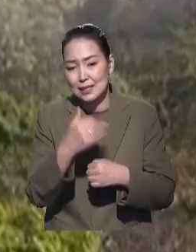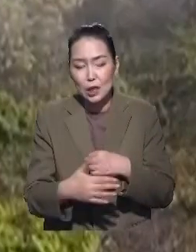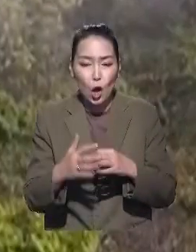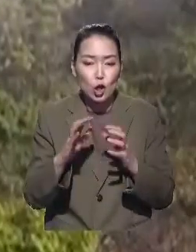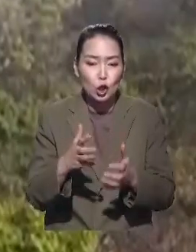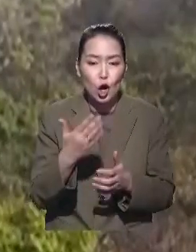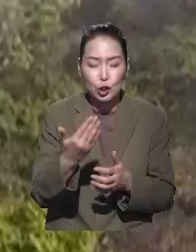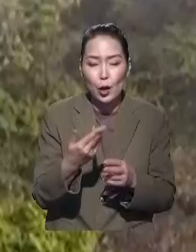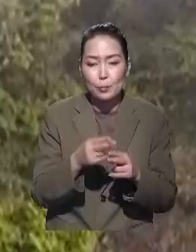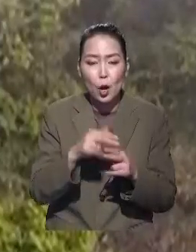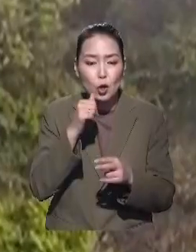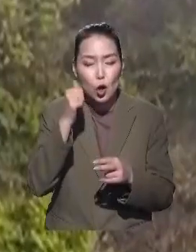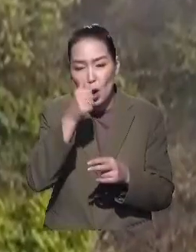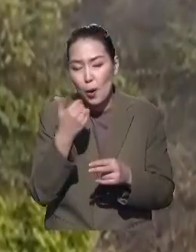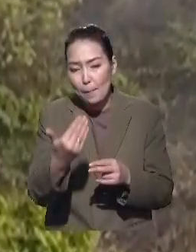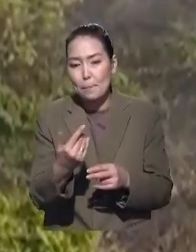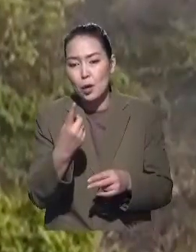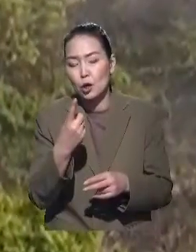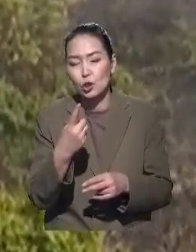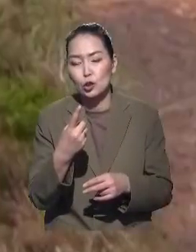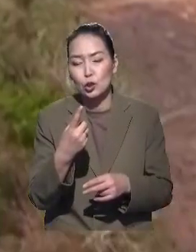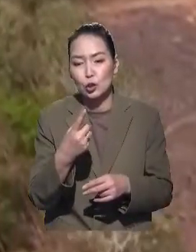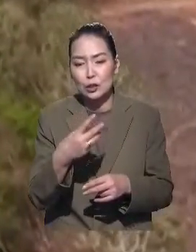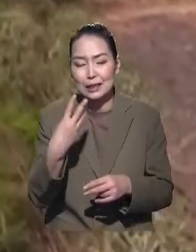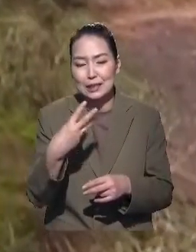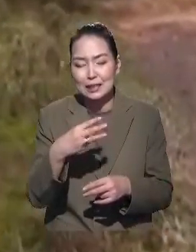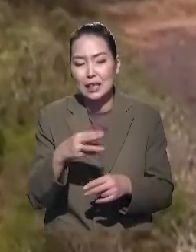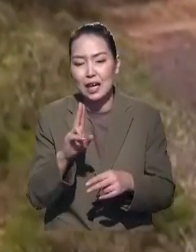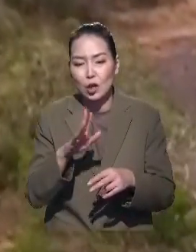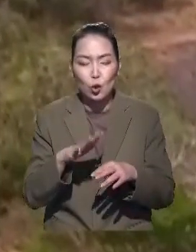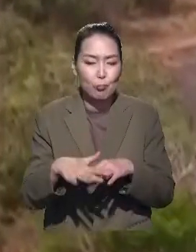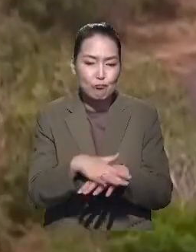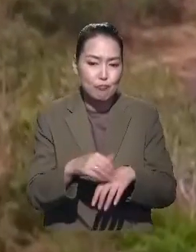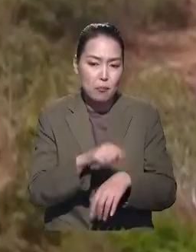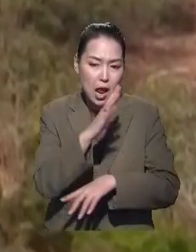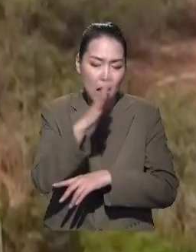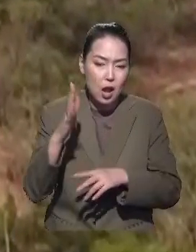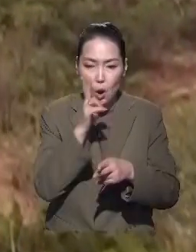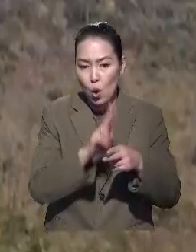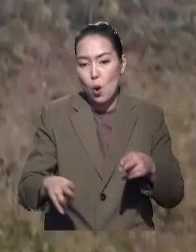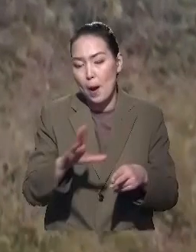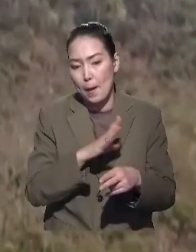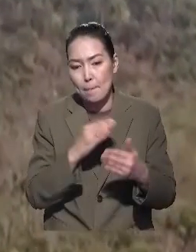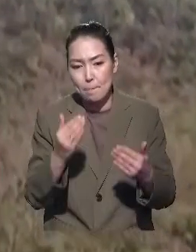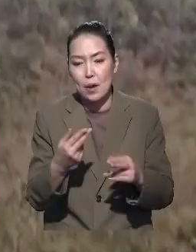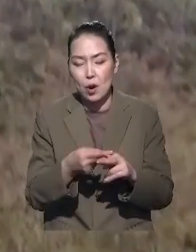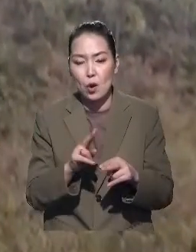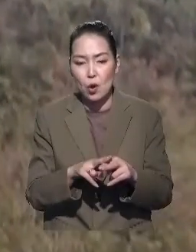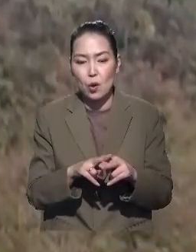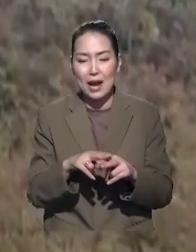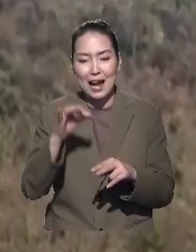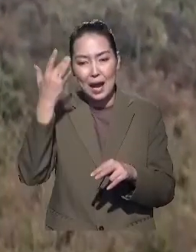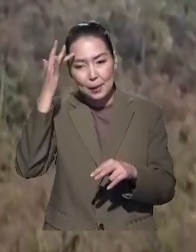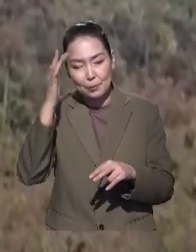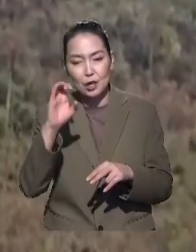Watch, в прошлом году мир потерял около 37 тысяч квадратных километров тропических лесов. Площадь потерь сопоставима со Швейцарией или американским